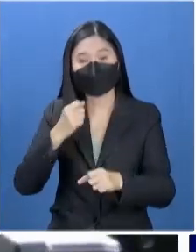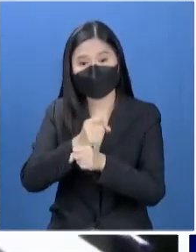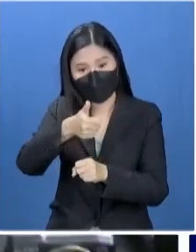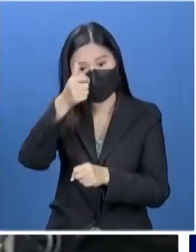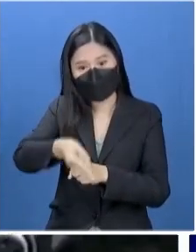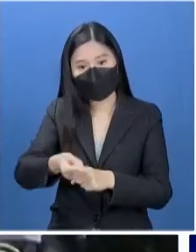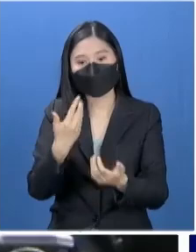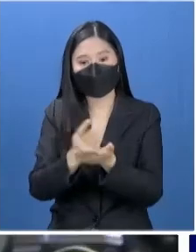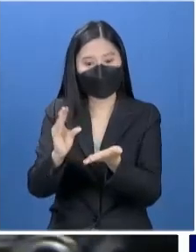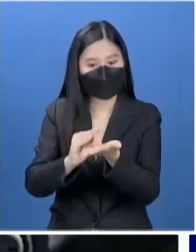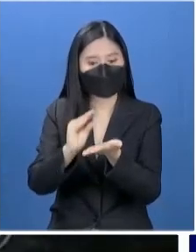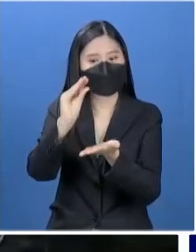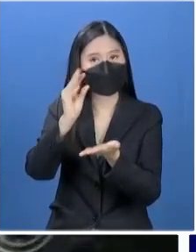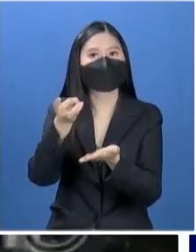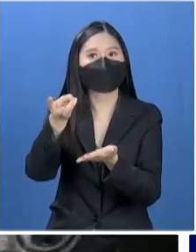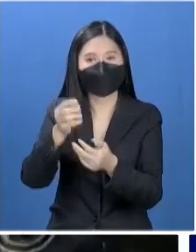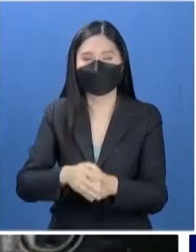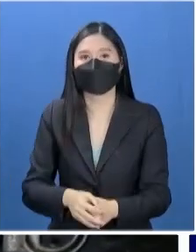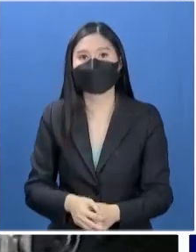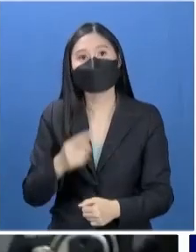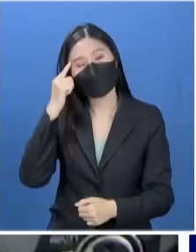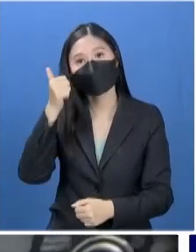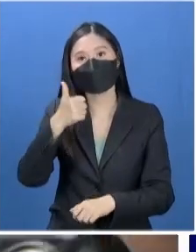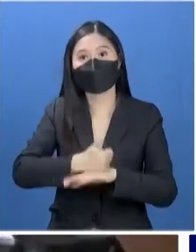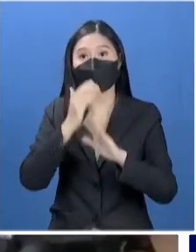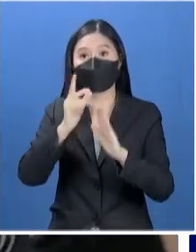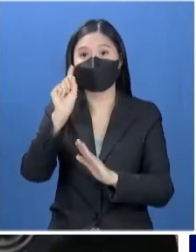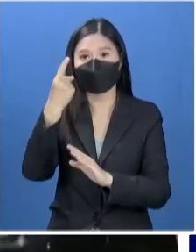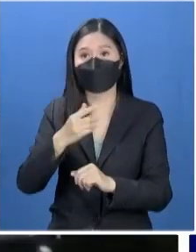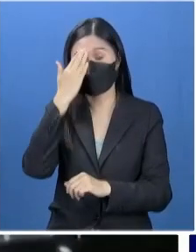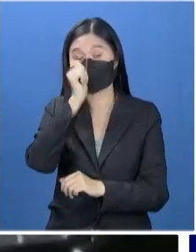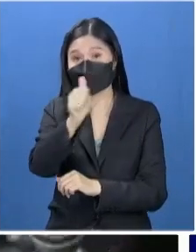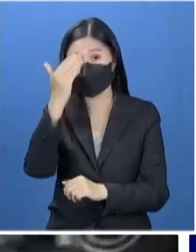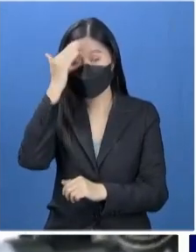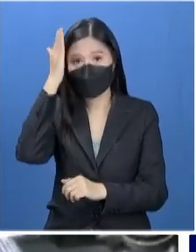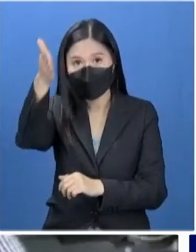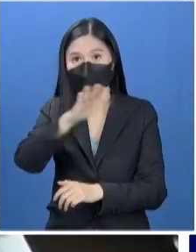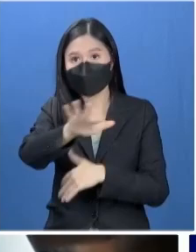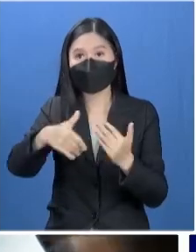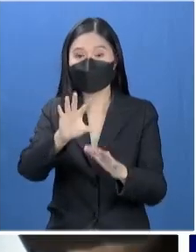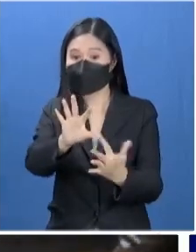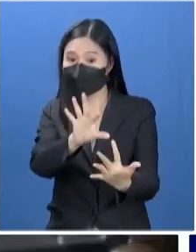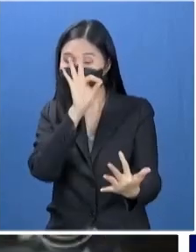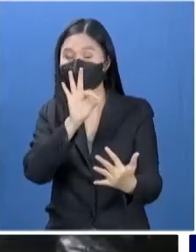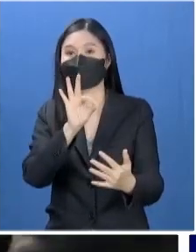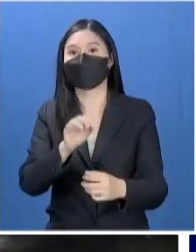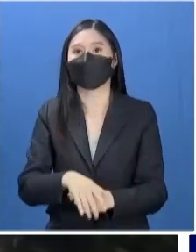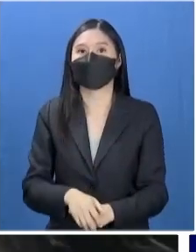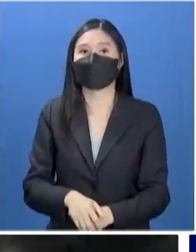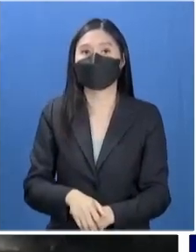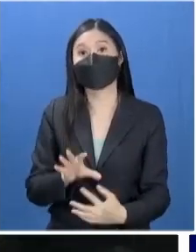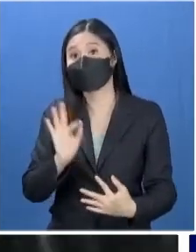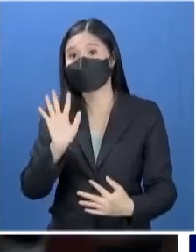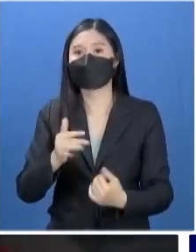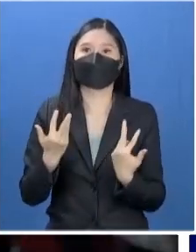ำได้จริงแล้วใช้งบไม่เยอะด้วยต้องรอดูฮะ ก็ดีครับ ผู้ว่าคนใหม ่ดีครับเพราะหลังจากนี้หลายๆคนที่เลือกคุณชัชชาติเนี่ยหรือถึงไม่ได้เ